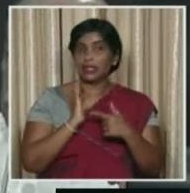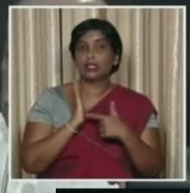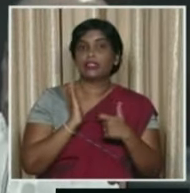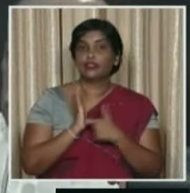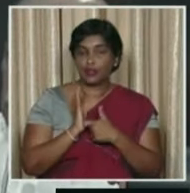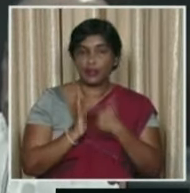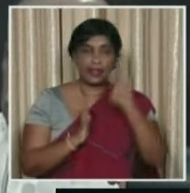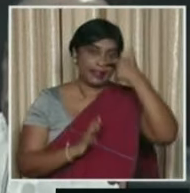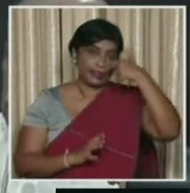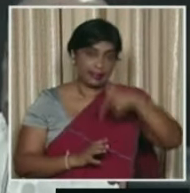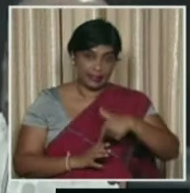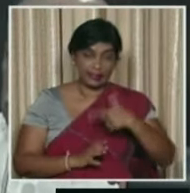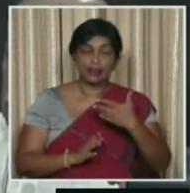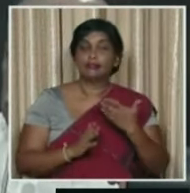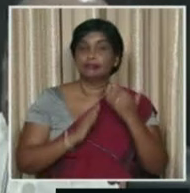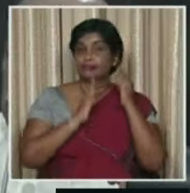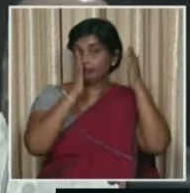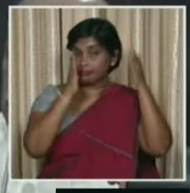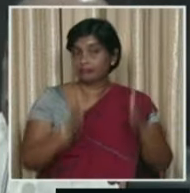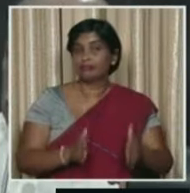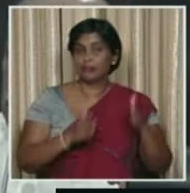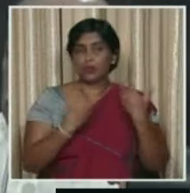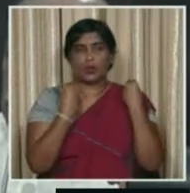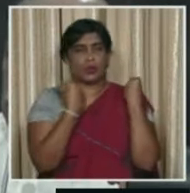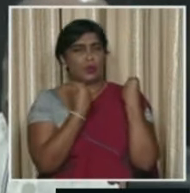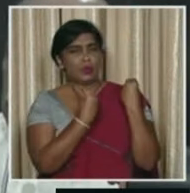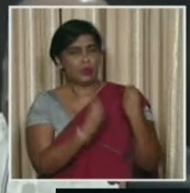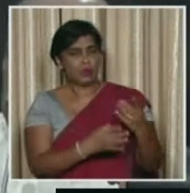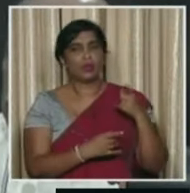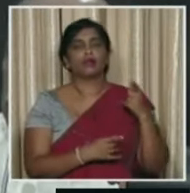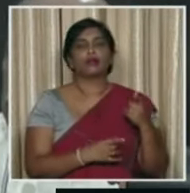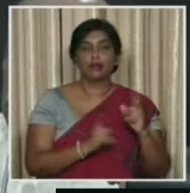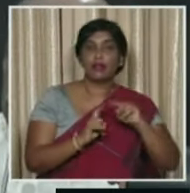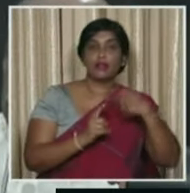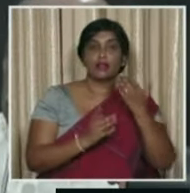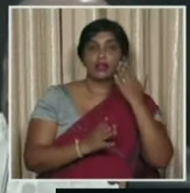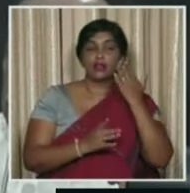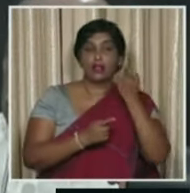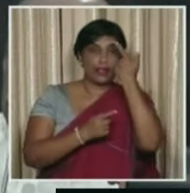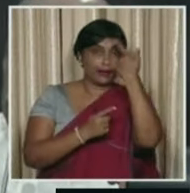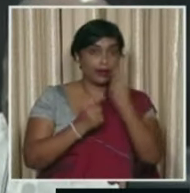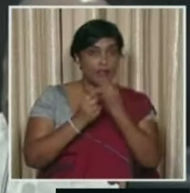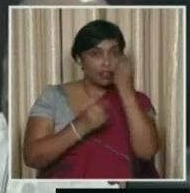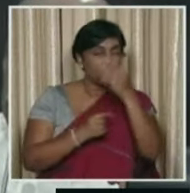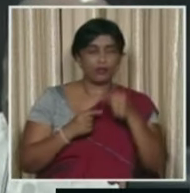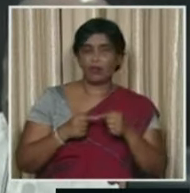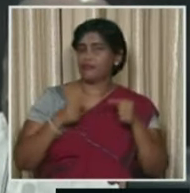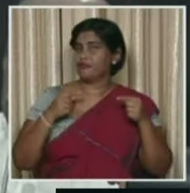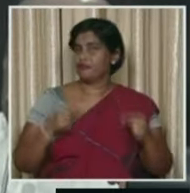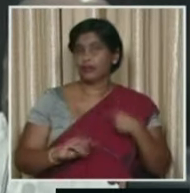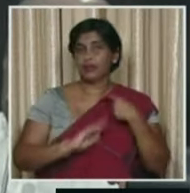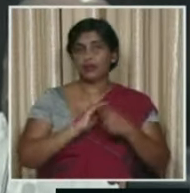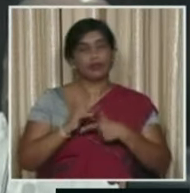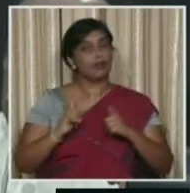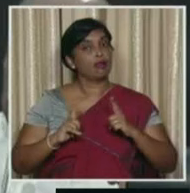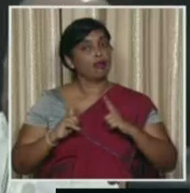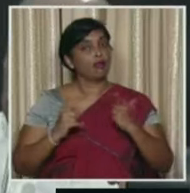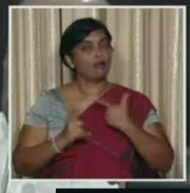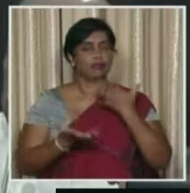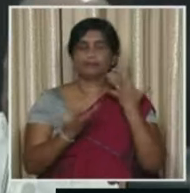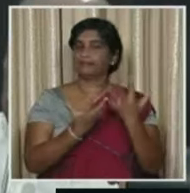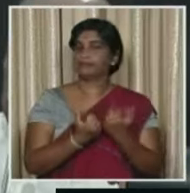තිරිකුණාමලයේ තෙල් ටැංකිය වැනි නිර්පදාර නාස්ති වන තැන් වෙනත් රටකට බදු දීමට විරුද්ධ වී රටේ අනාගතය හොරකම්